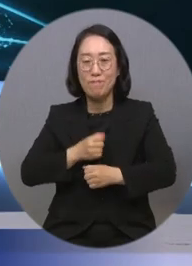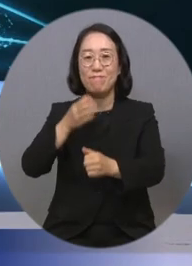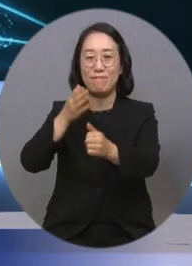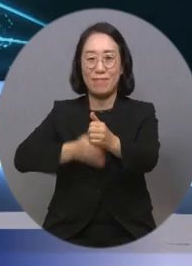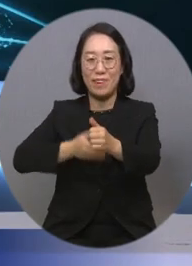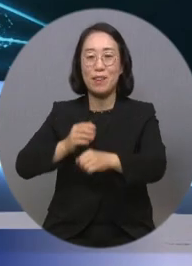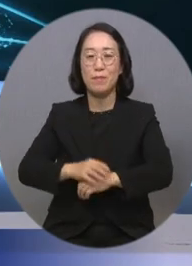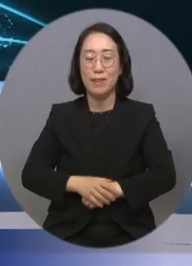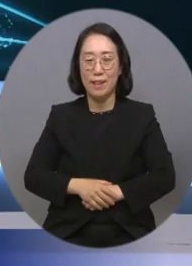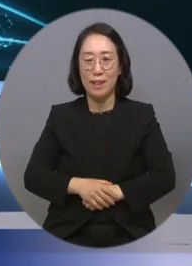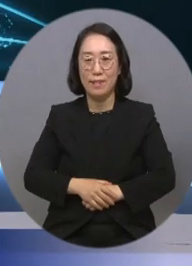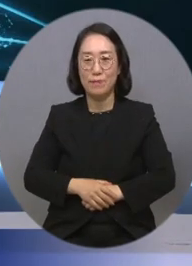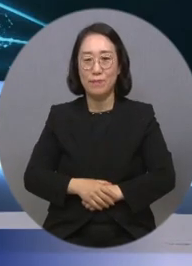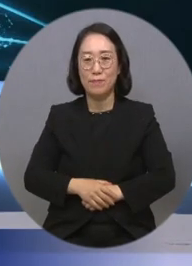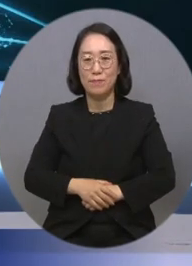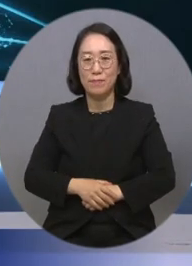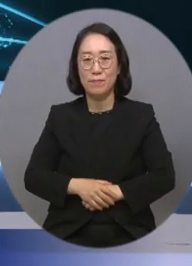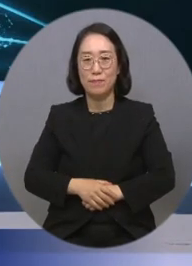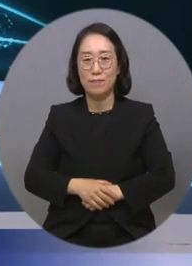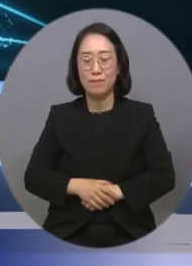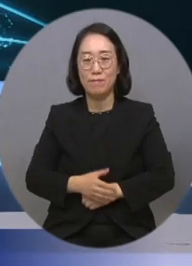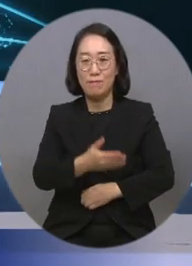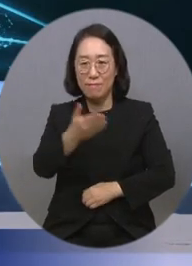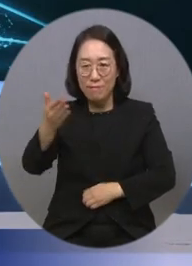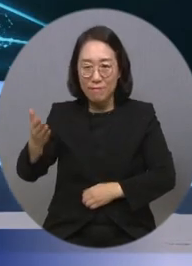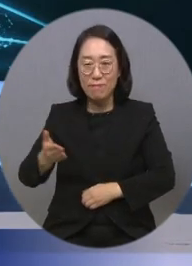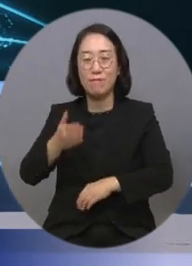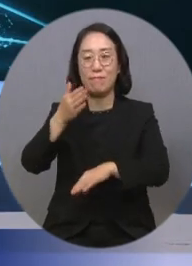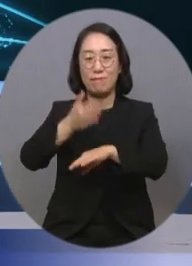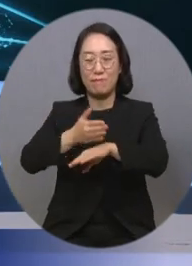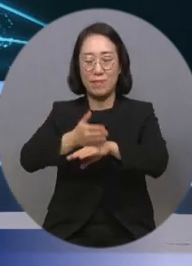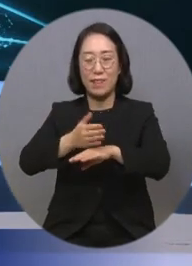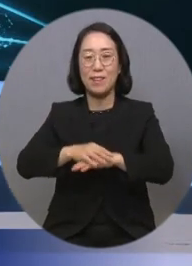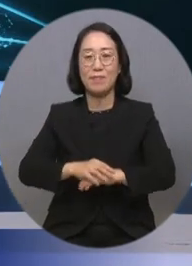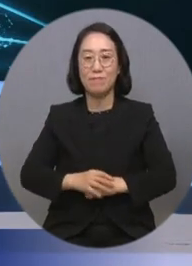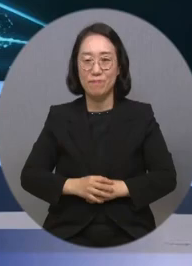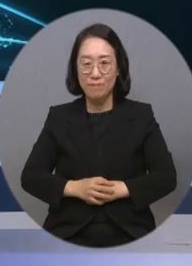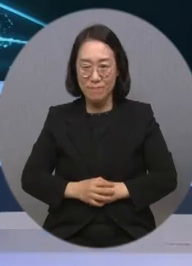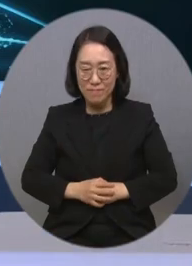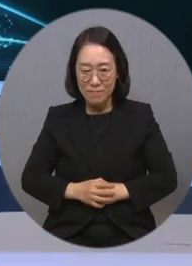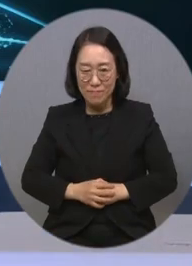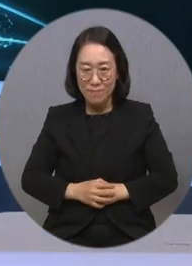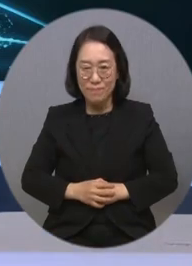바랍니다. 이상 복지TV 뉴스를 마칩니다. 시청해주신 여러분 고맙습니다.